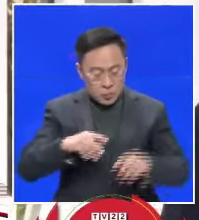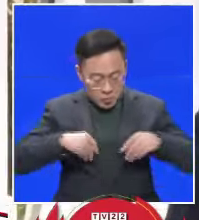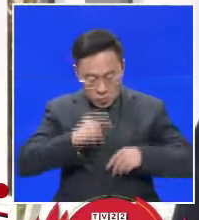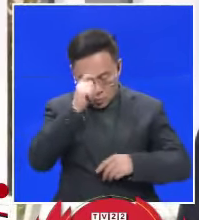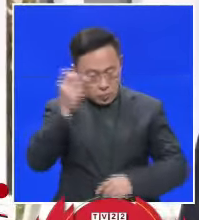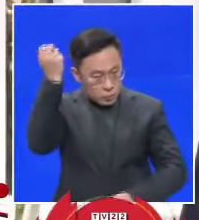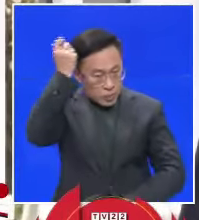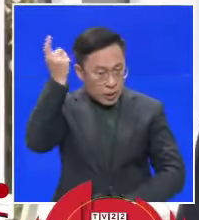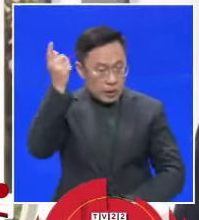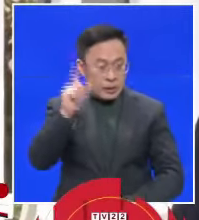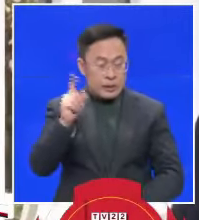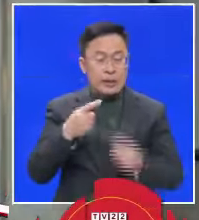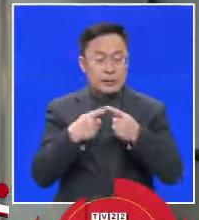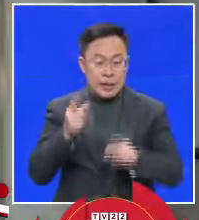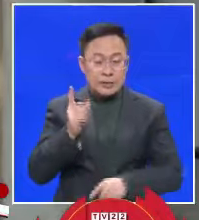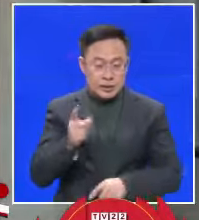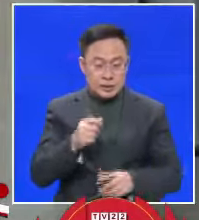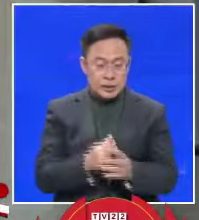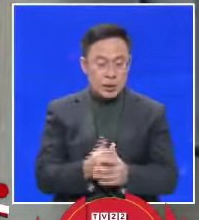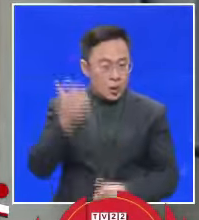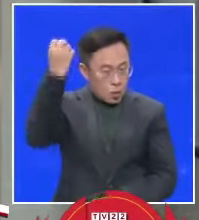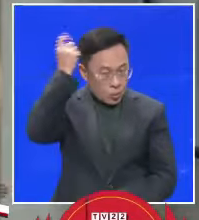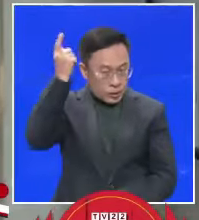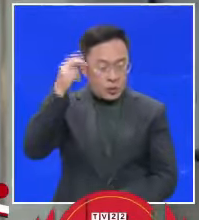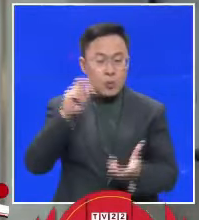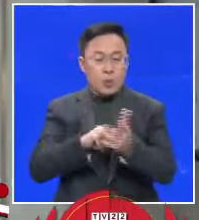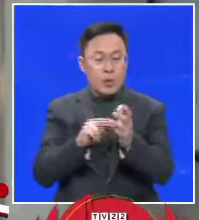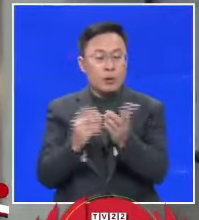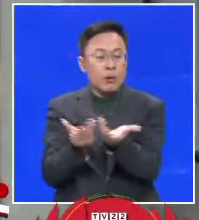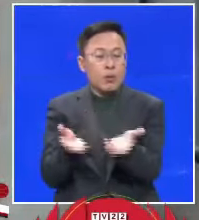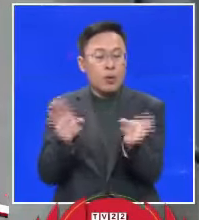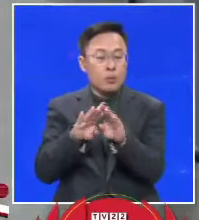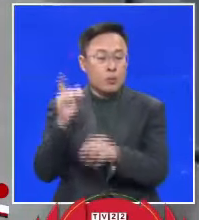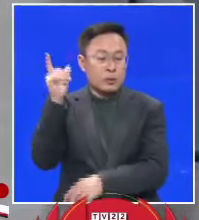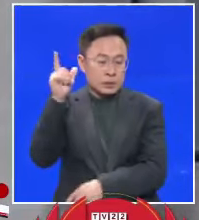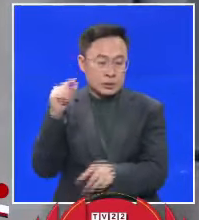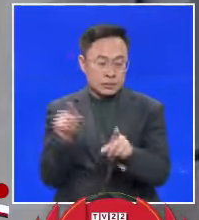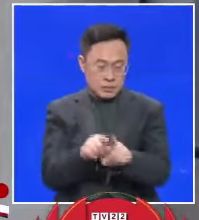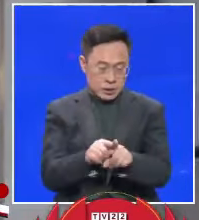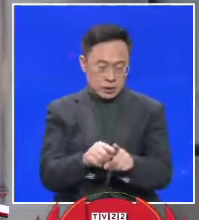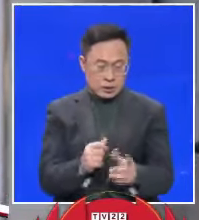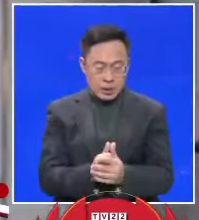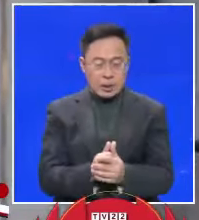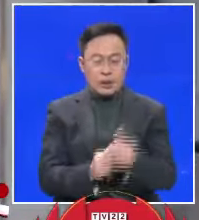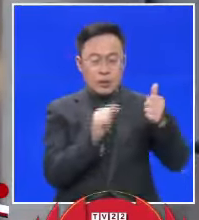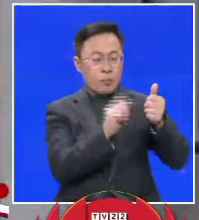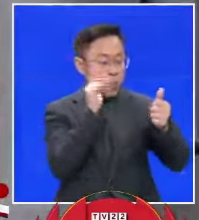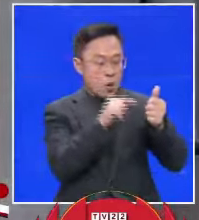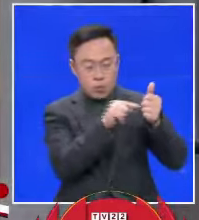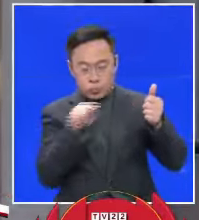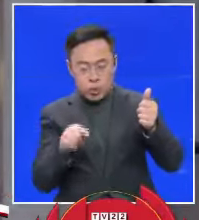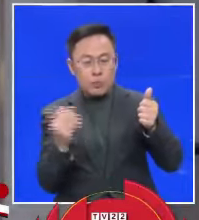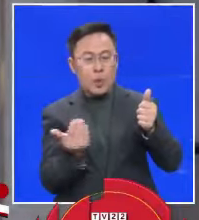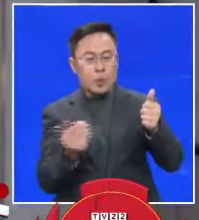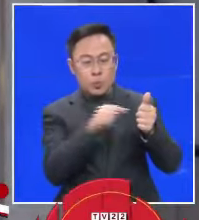คะแต่ก็ต้องยอมรับนะคะว่าคุณอุ๊งอิ๊งก็เป็นเชื้อสายของคุณทักษิณชินวัตรซึ่งก็เป็นแบบสายตรงเลย